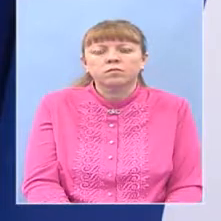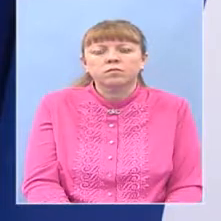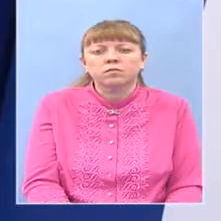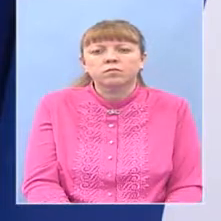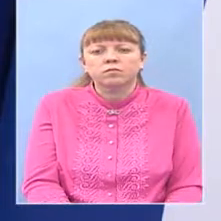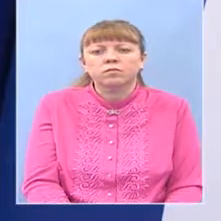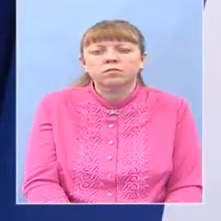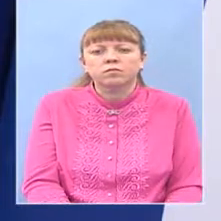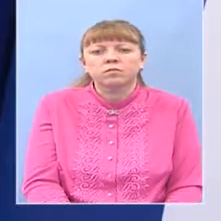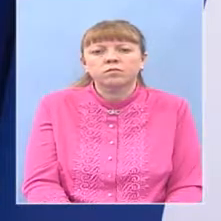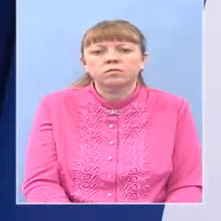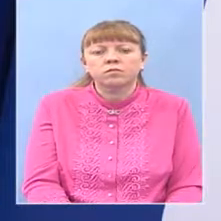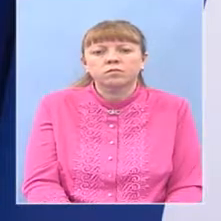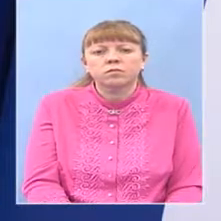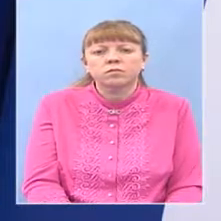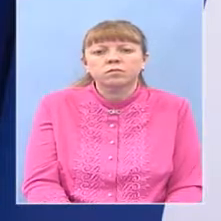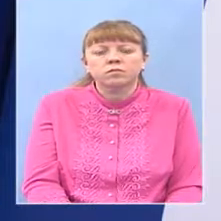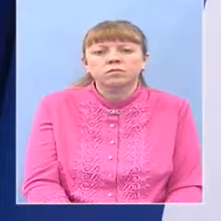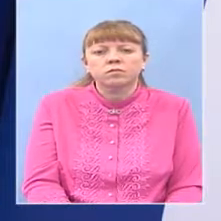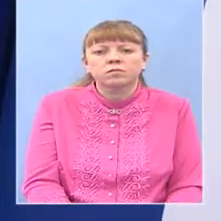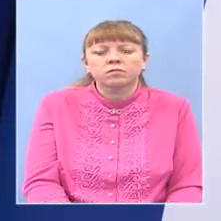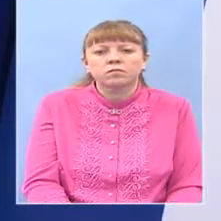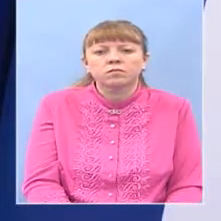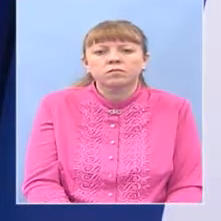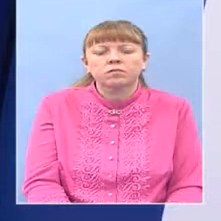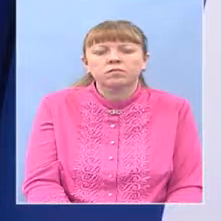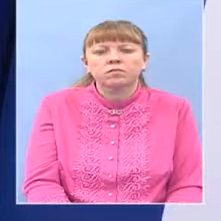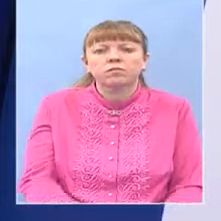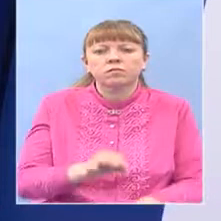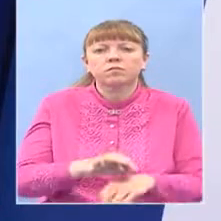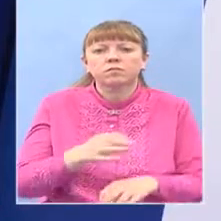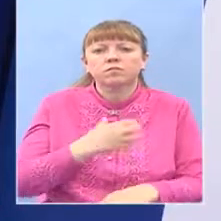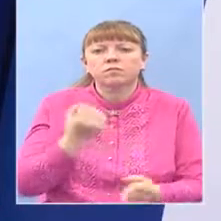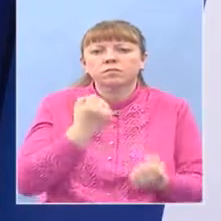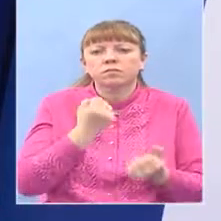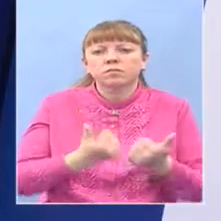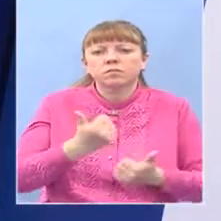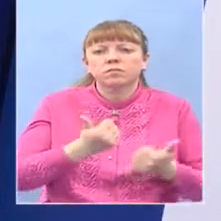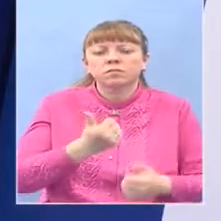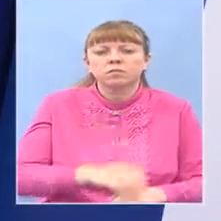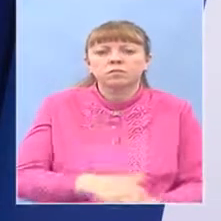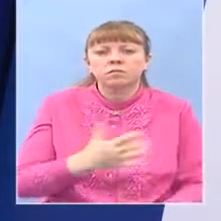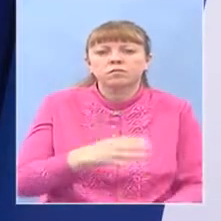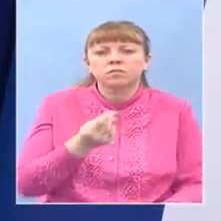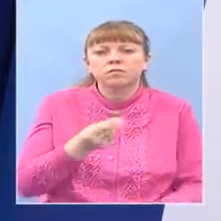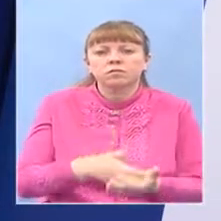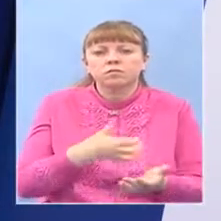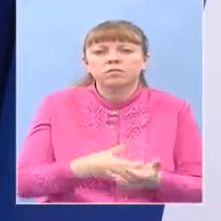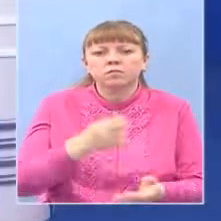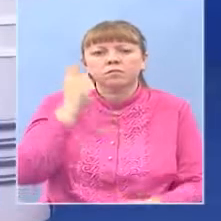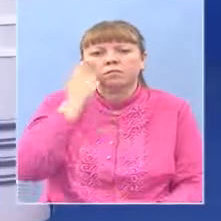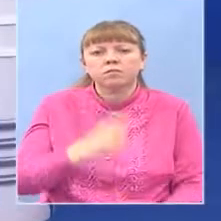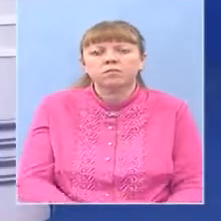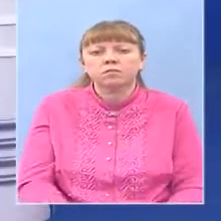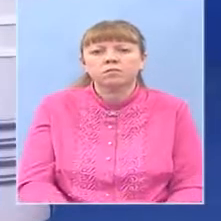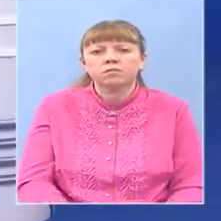например, не знаю, открыть там. Может быть, вы хотите провести какое-нибудь там соревнование, но у вас не хватает на это средств, у вас есть идеи. Вот через